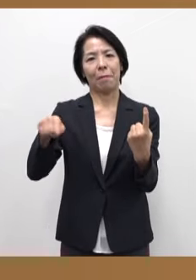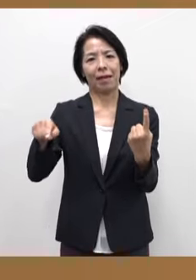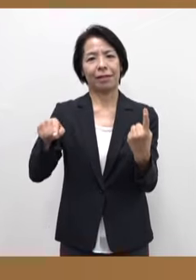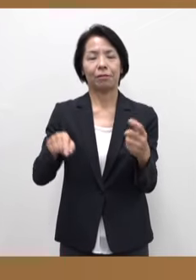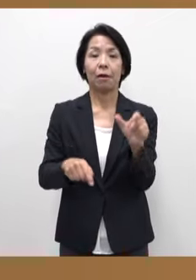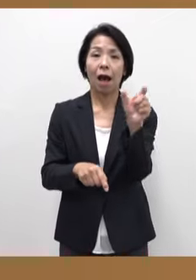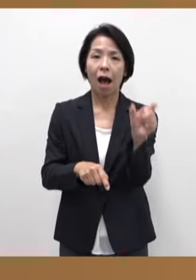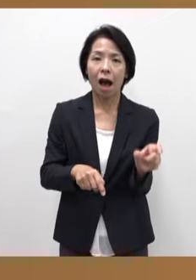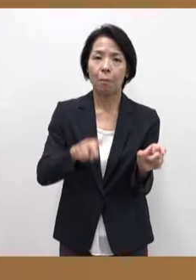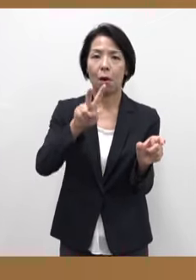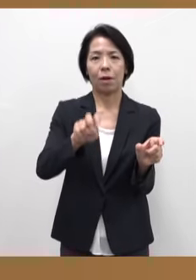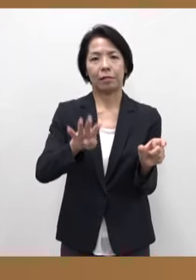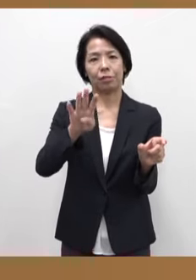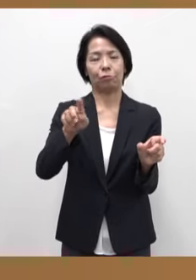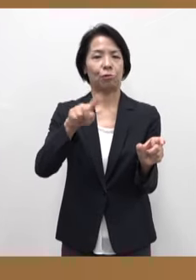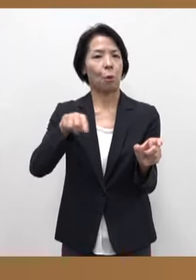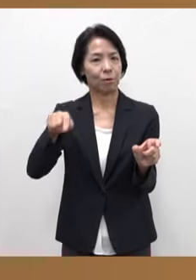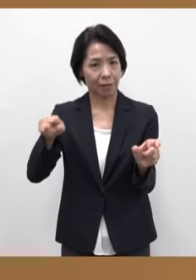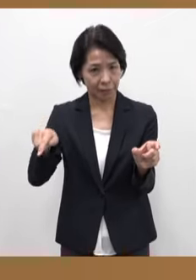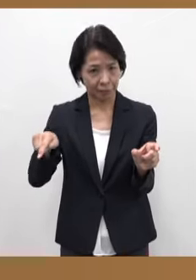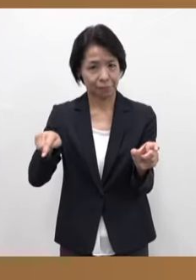センチ弱ありまして、